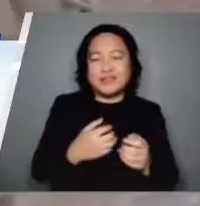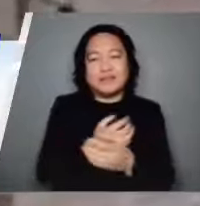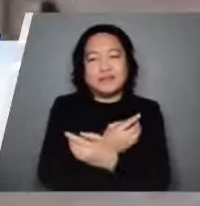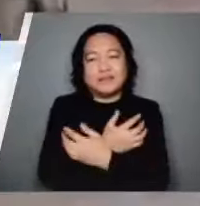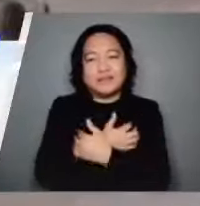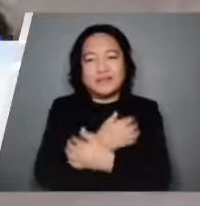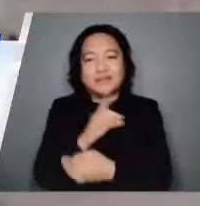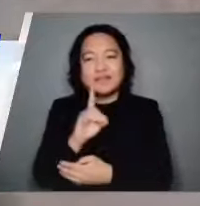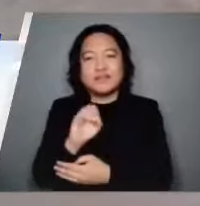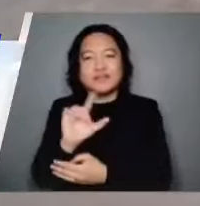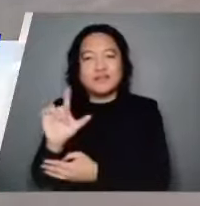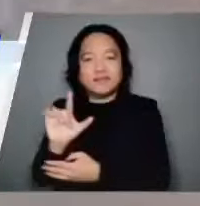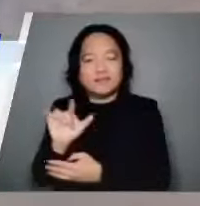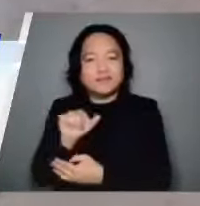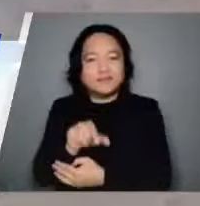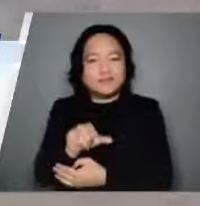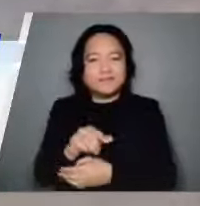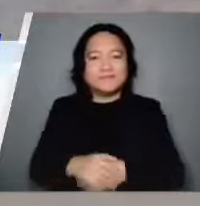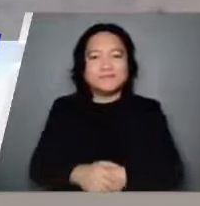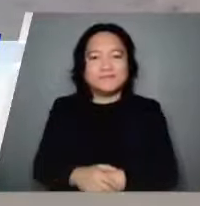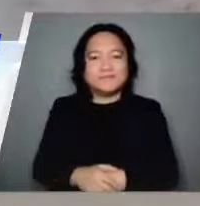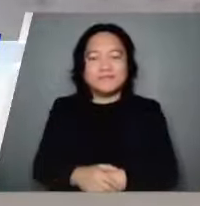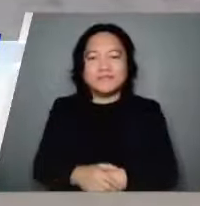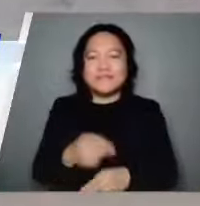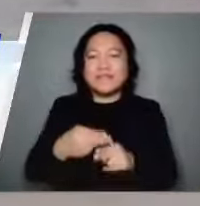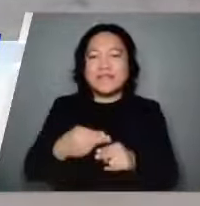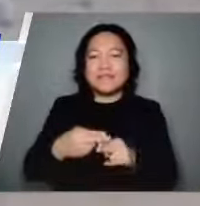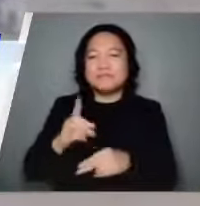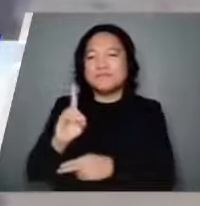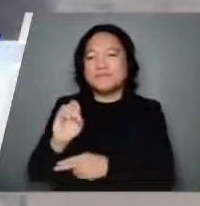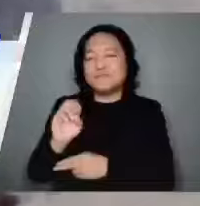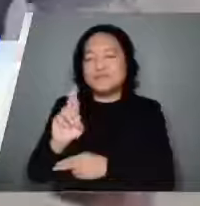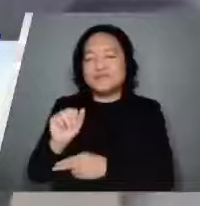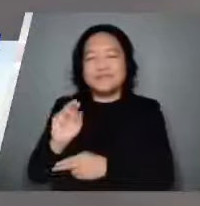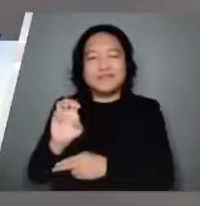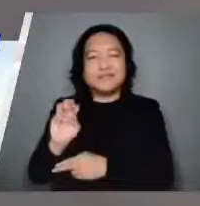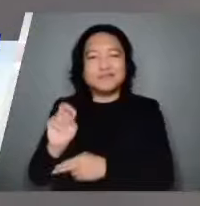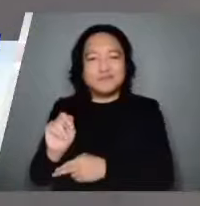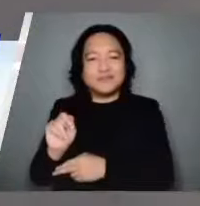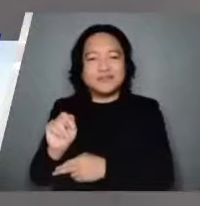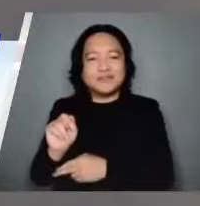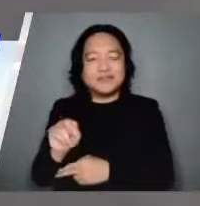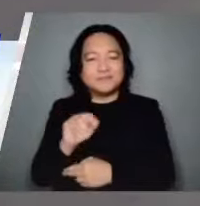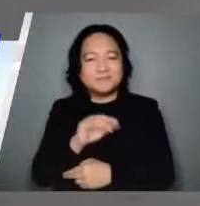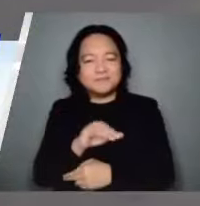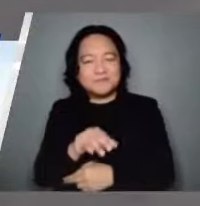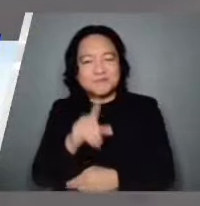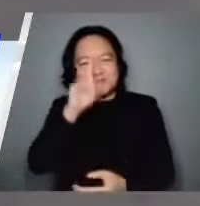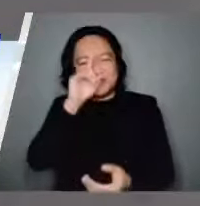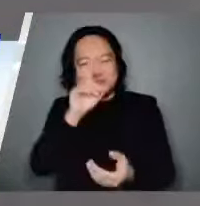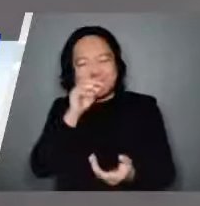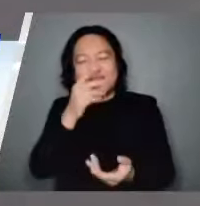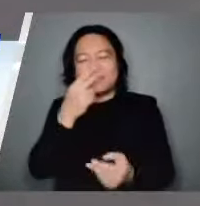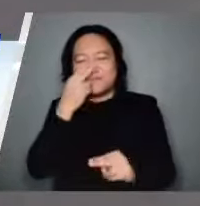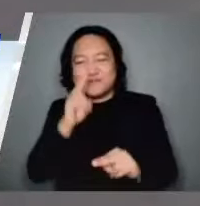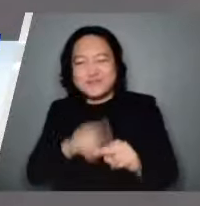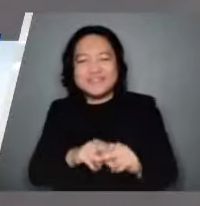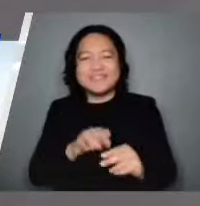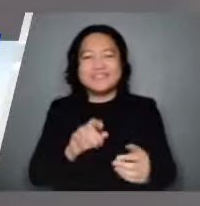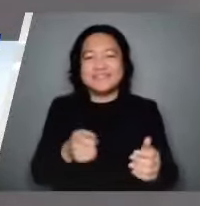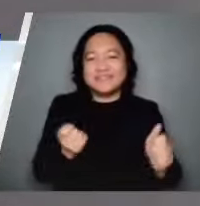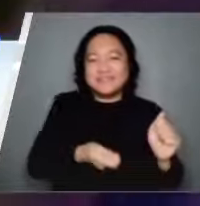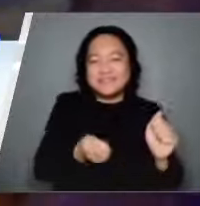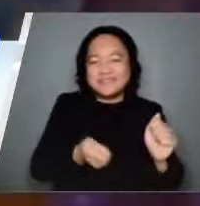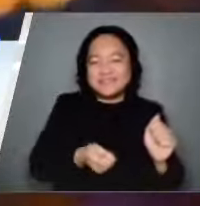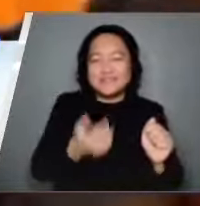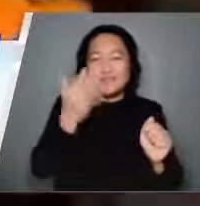animation si Doraemon. At tila umaasa silang maglabas din ng hiwaga si Doraemon para matuldukan ang